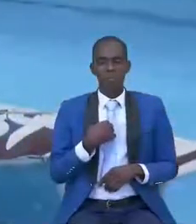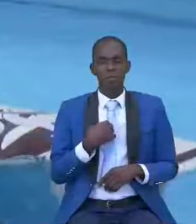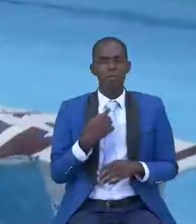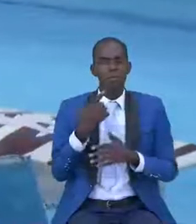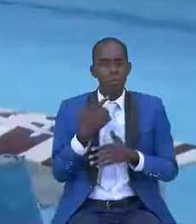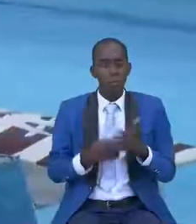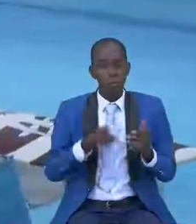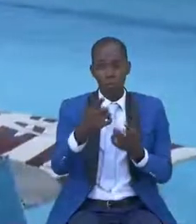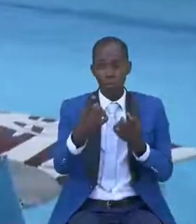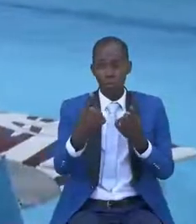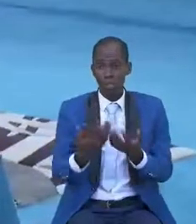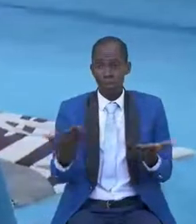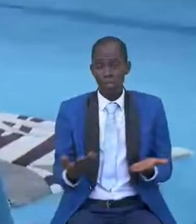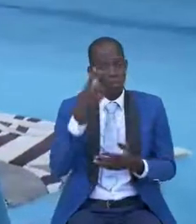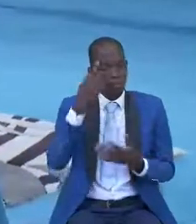Sur moi.